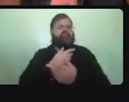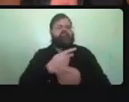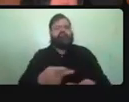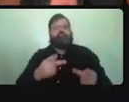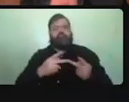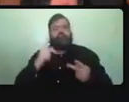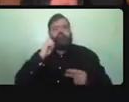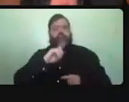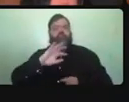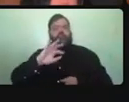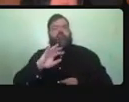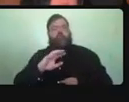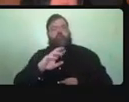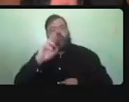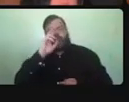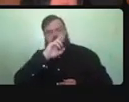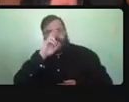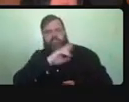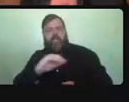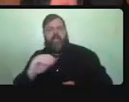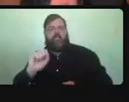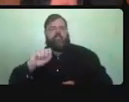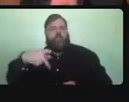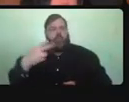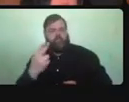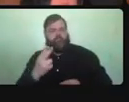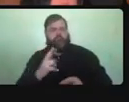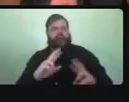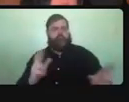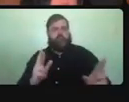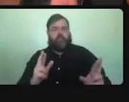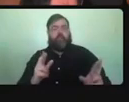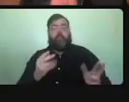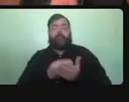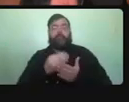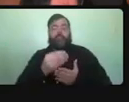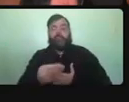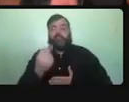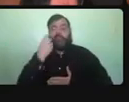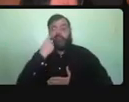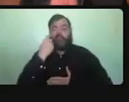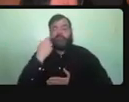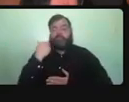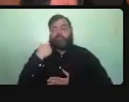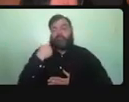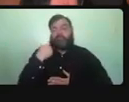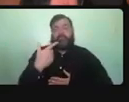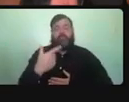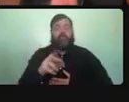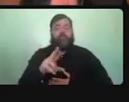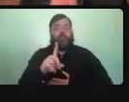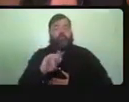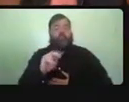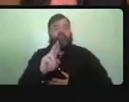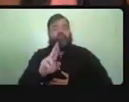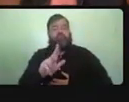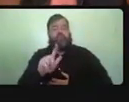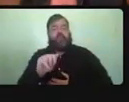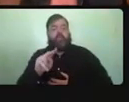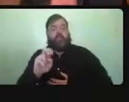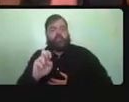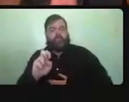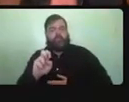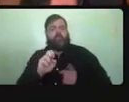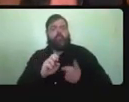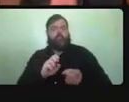tumeweza kupata nafasi ya wanafunzi wa darasa la kumi, la tisa na kumi, ili